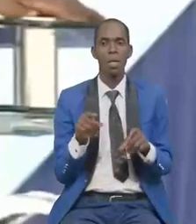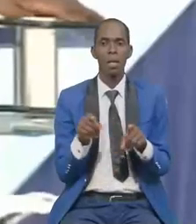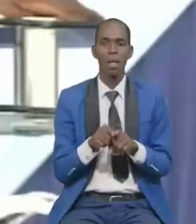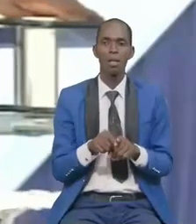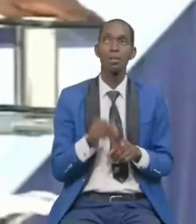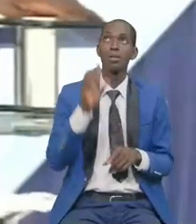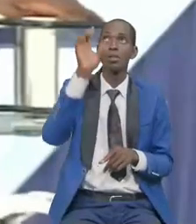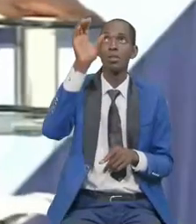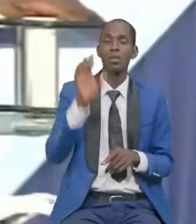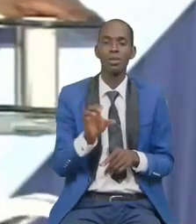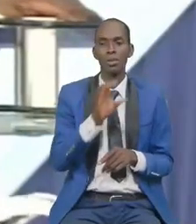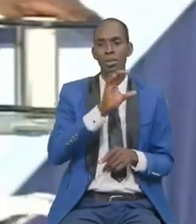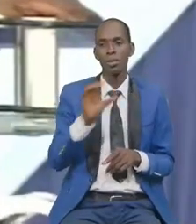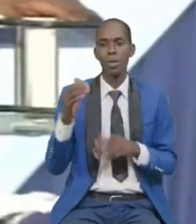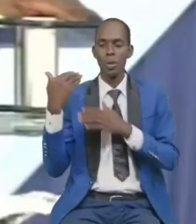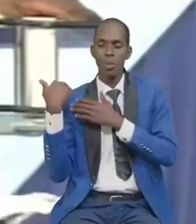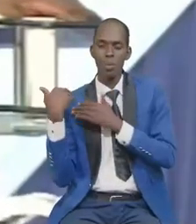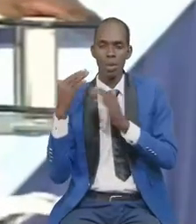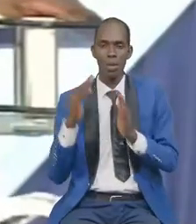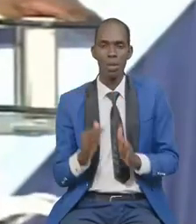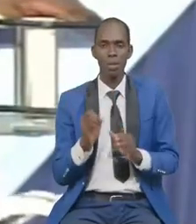comme porteur,